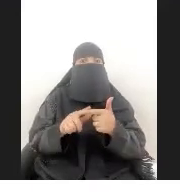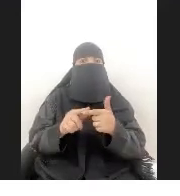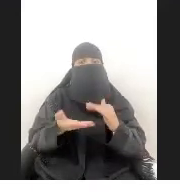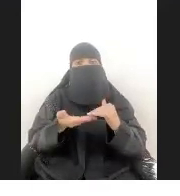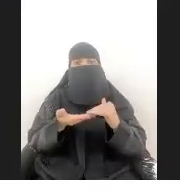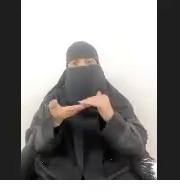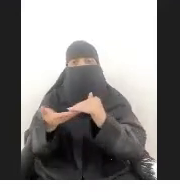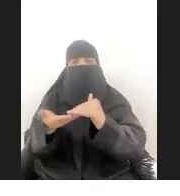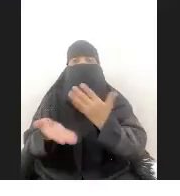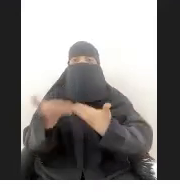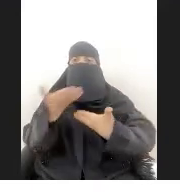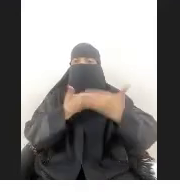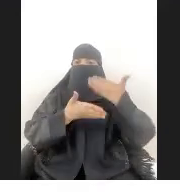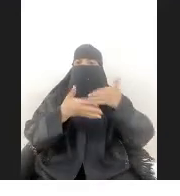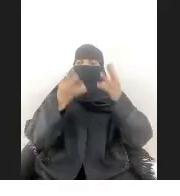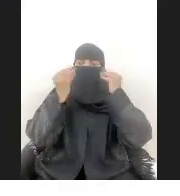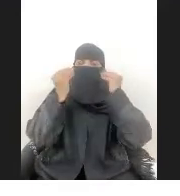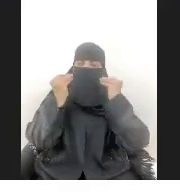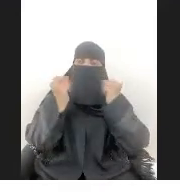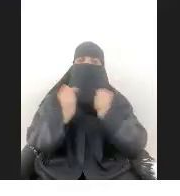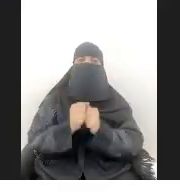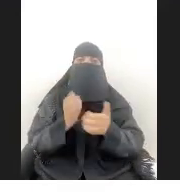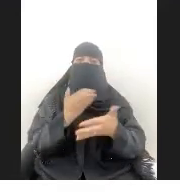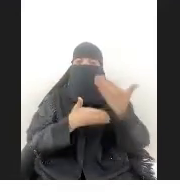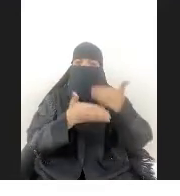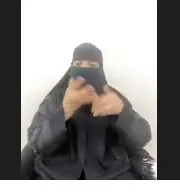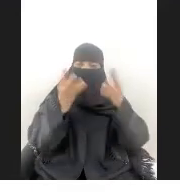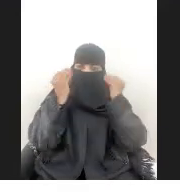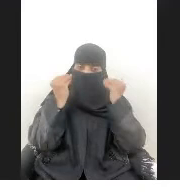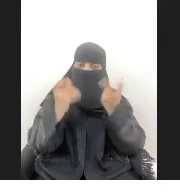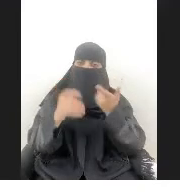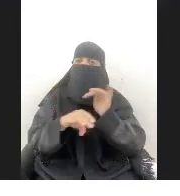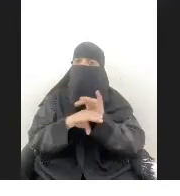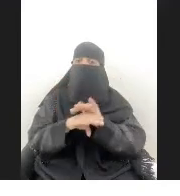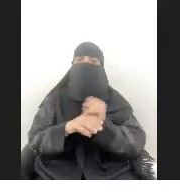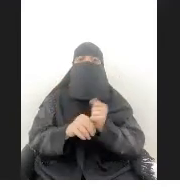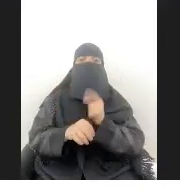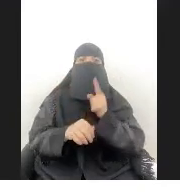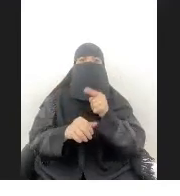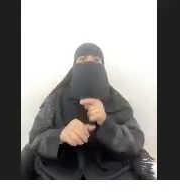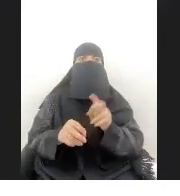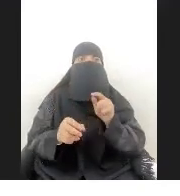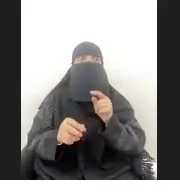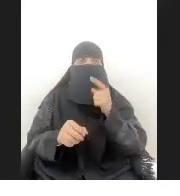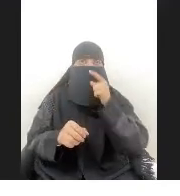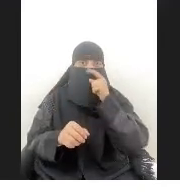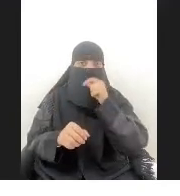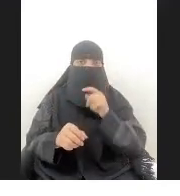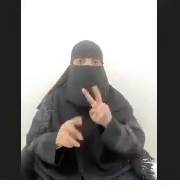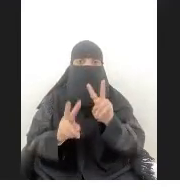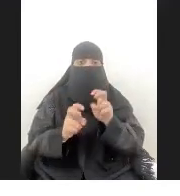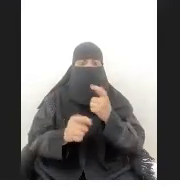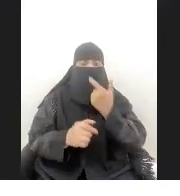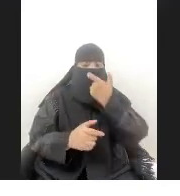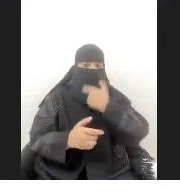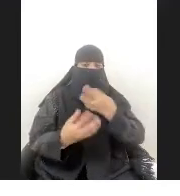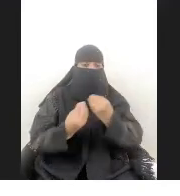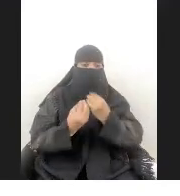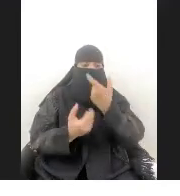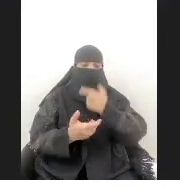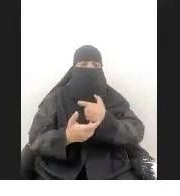الراجعة للمتعلم هذا. فالمحتوى المصغر يمكن أن يقف بنفسه كتجربة تعليمية كاملة، هذه نأكد عليها كثير.